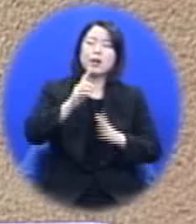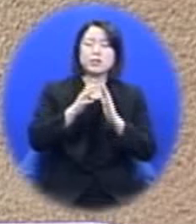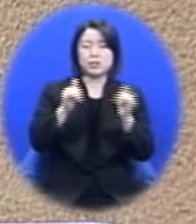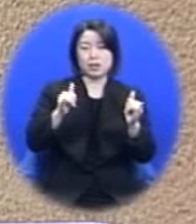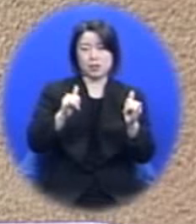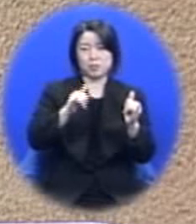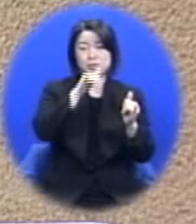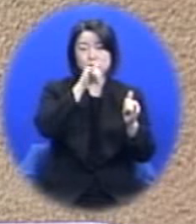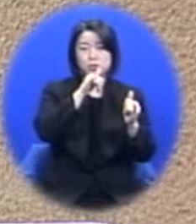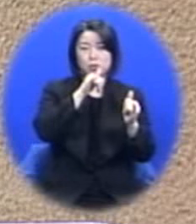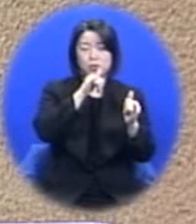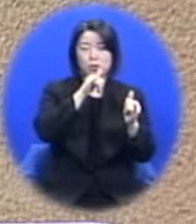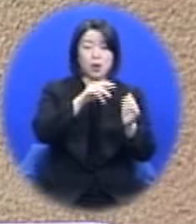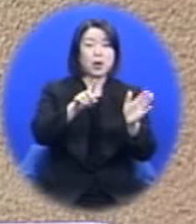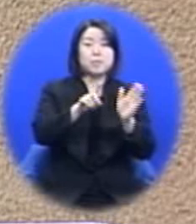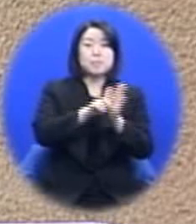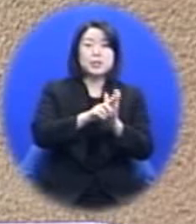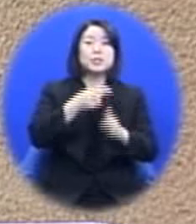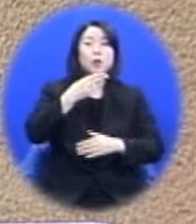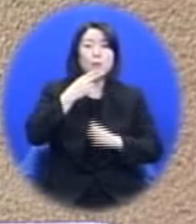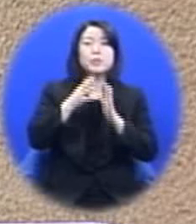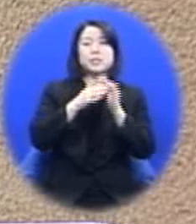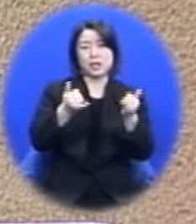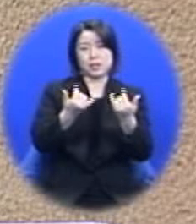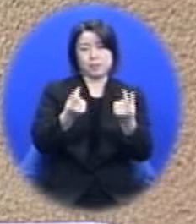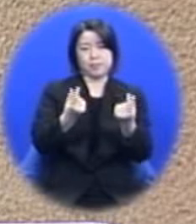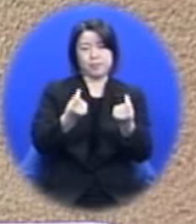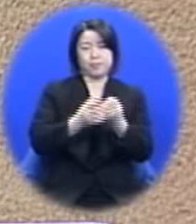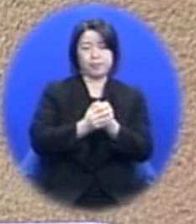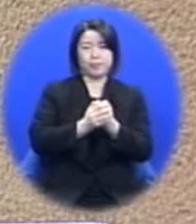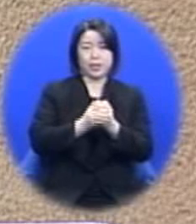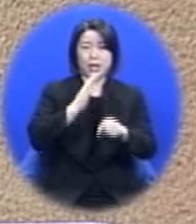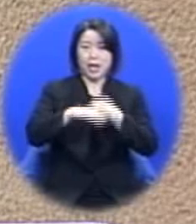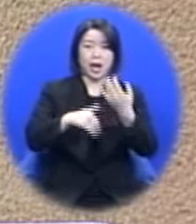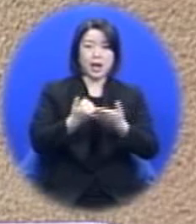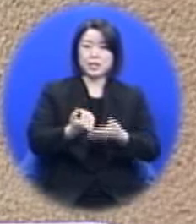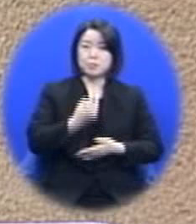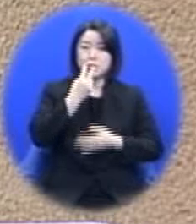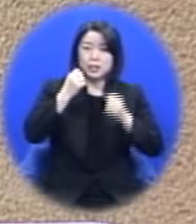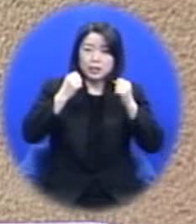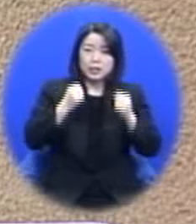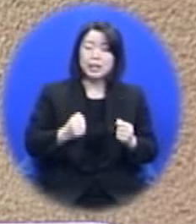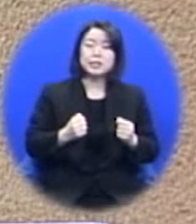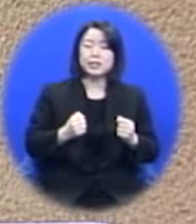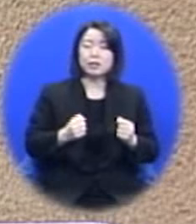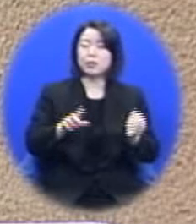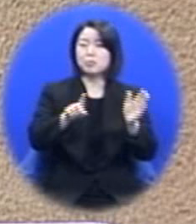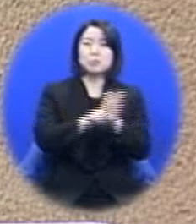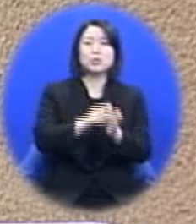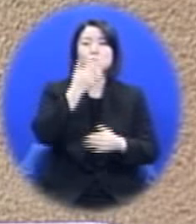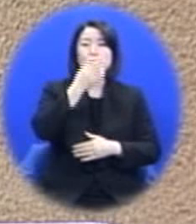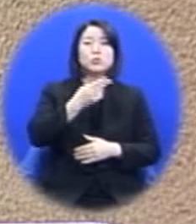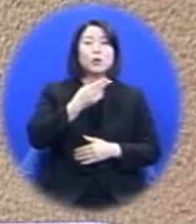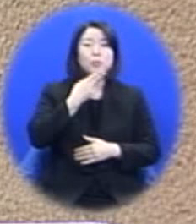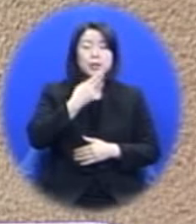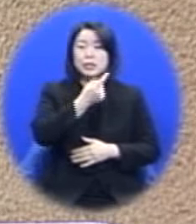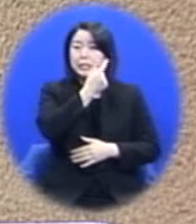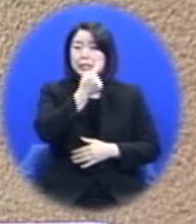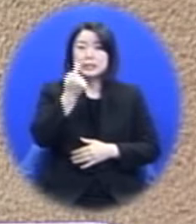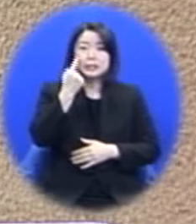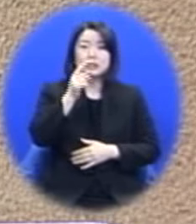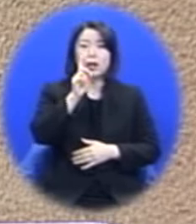그렇습니다. 무신론자들이 하나님이 계시다는 것을 믿을 수가 없다고 하는 근거 중에 하나가